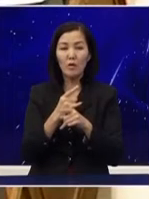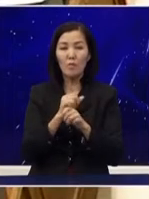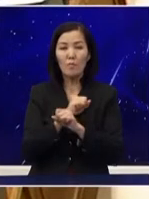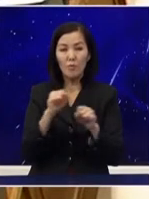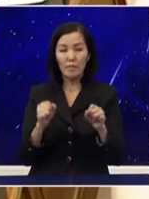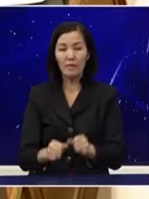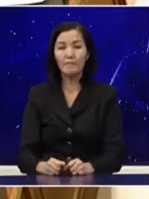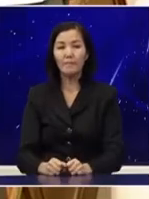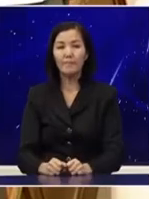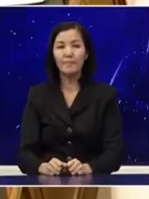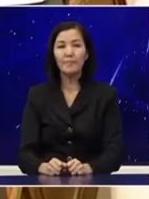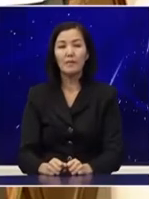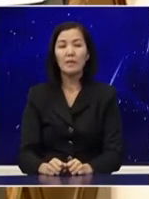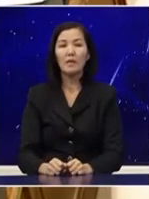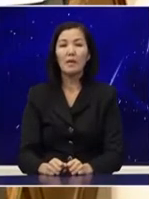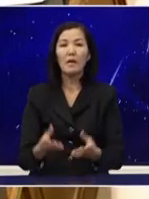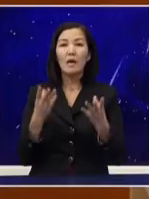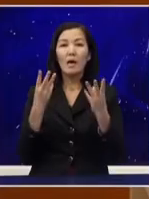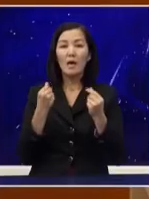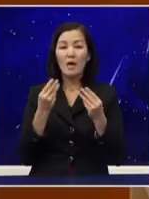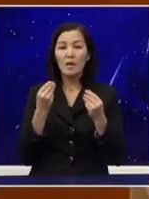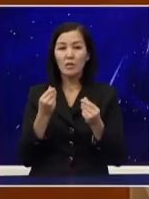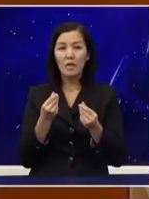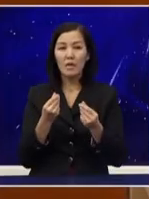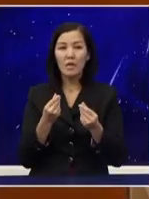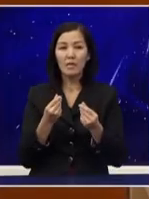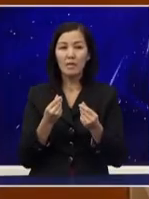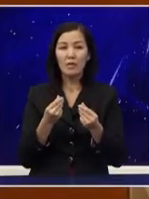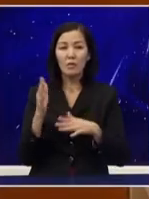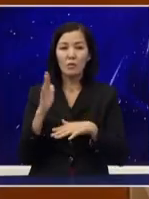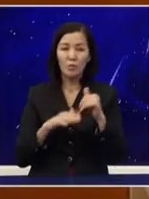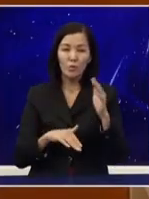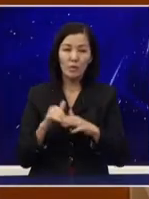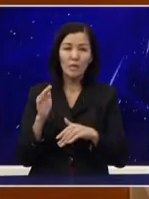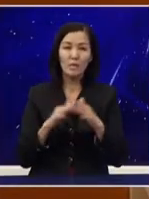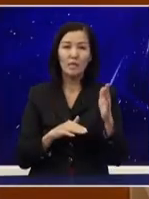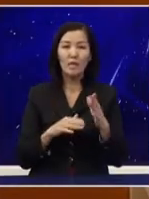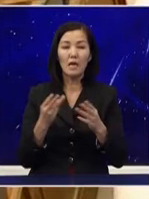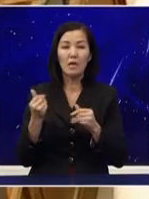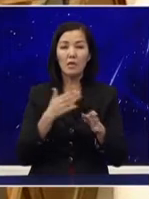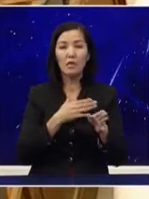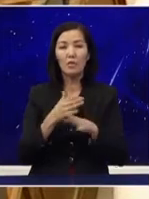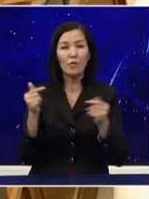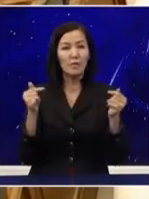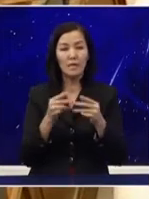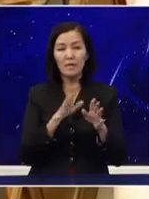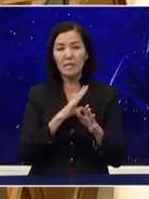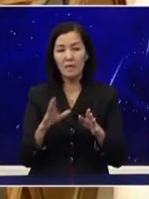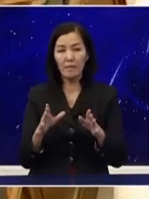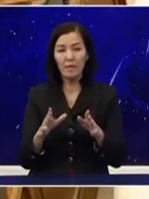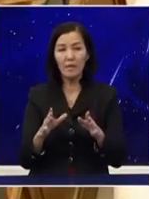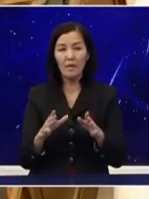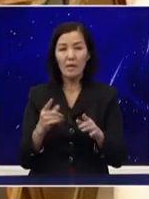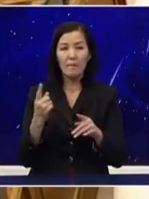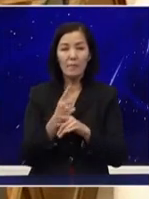Әбдіманап Бектұрғановтың пікірінше, ақша оқушыға арналады қағидасы іс жүзінде қаржыландыруға сәйкес келмейді. Оқушы бір өңірден екінші